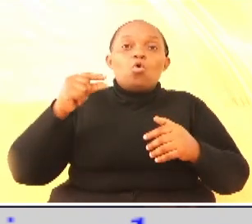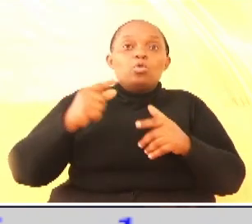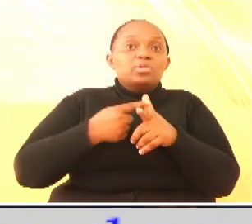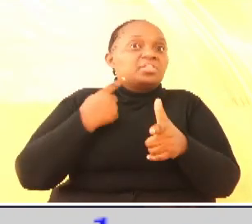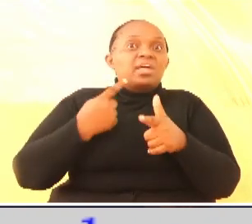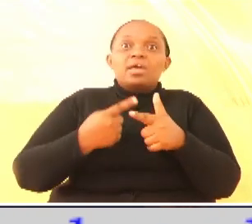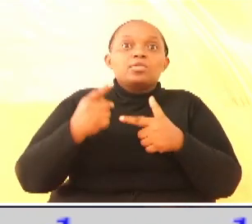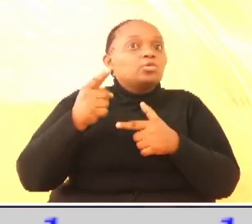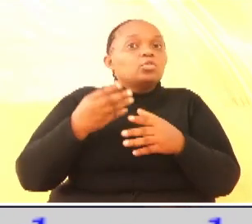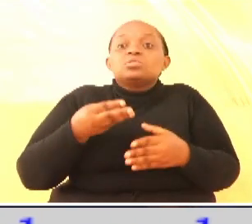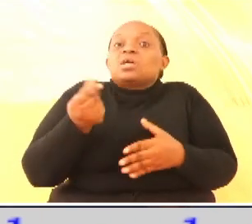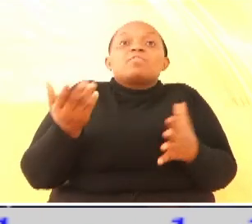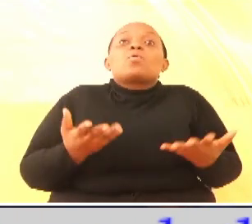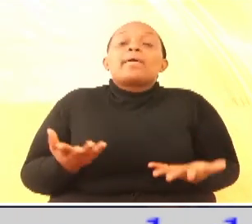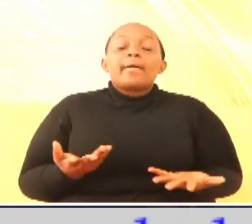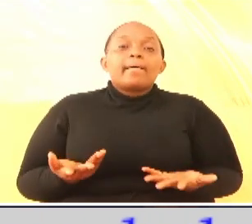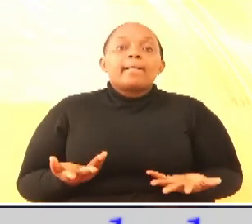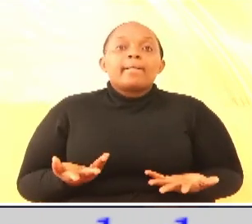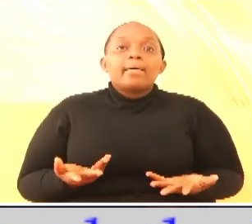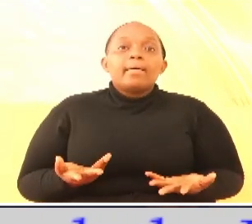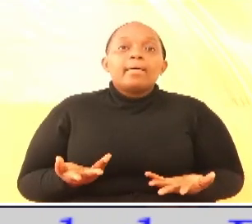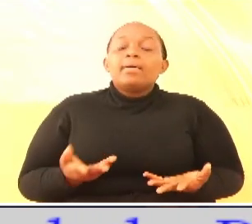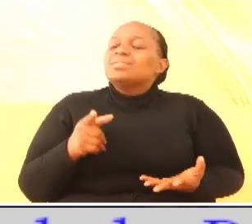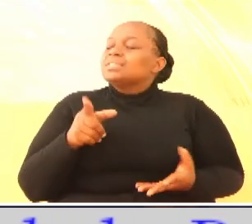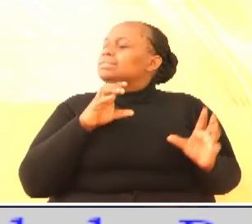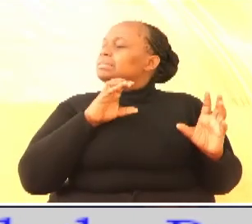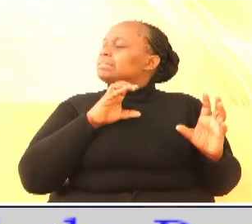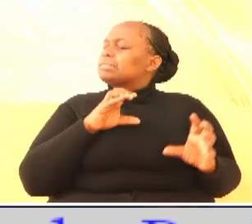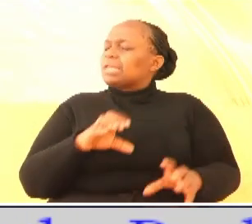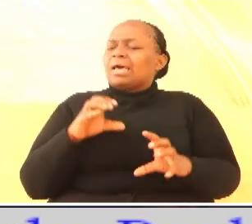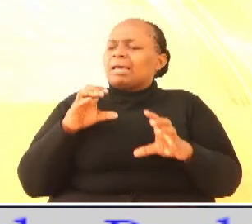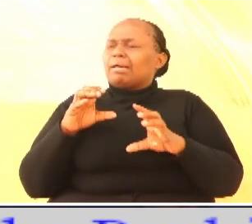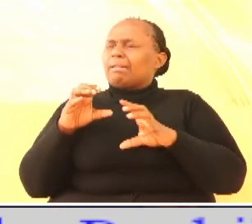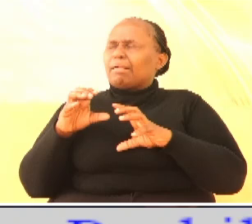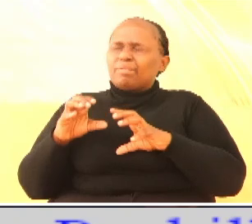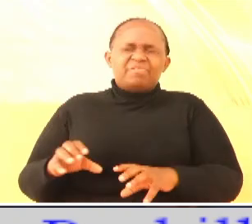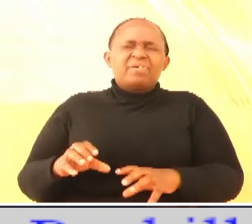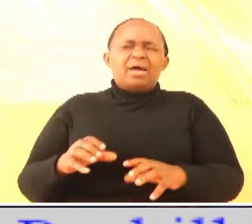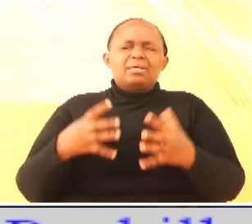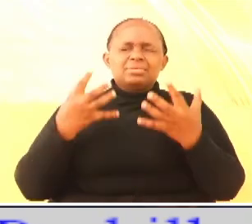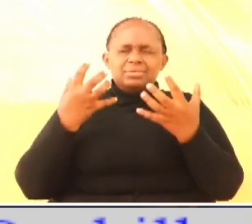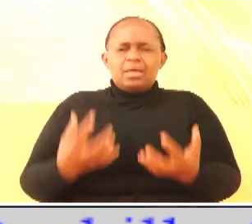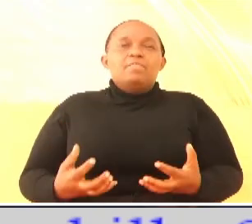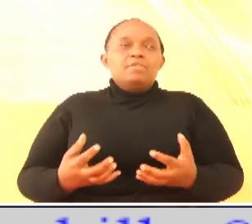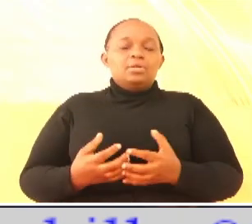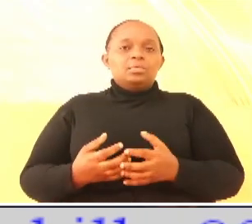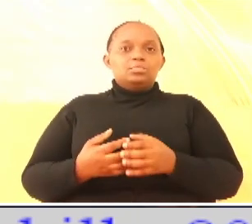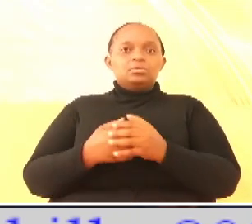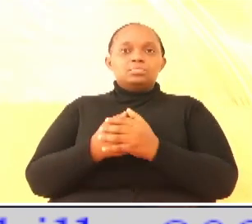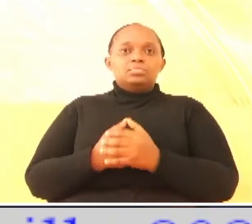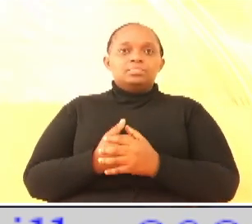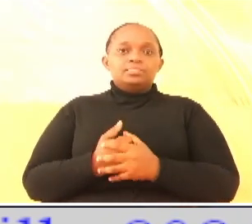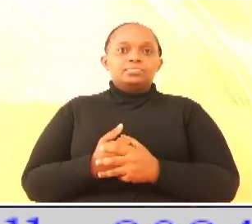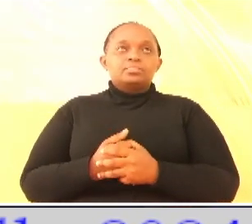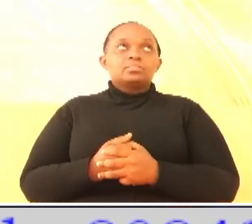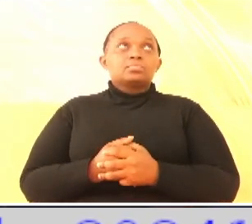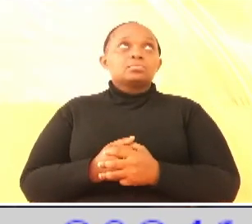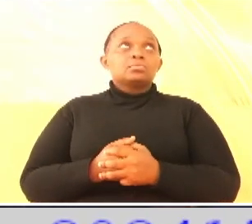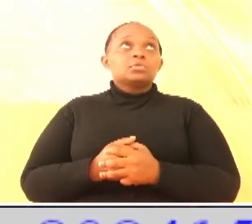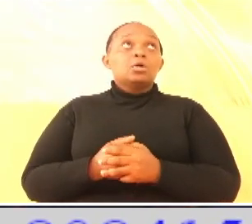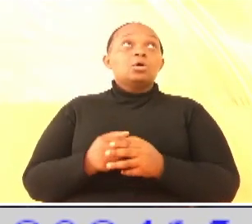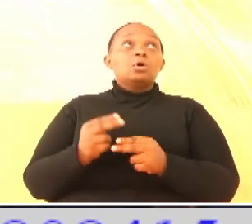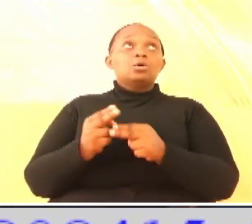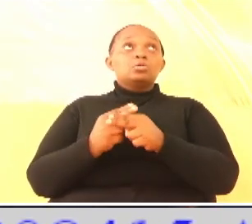nini? Umewekwa alama, na nimeona tumeanza kuingia kwa systems and new world order. Soon and very